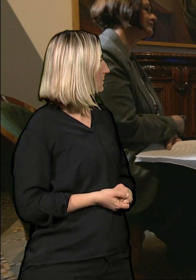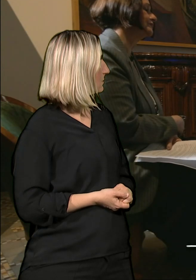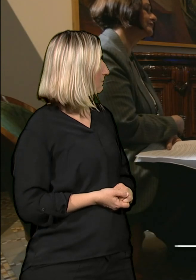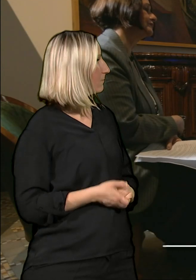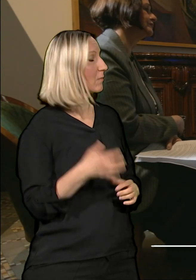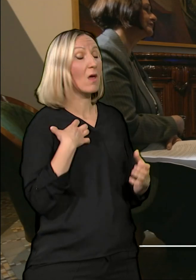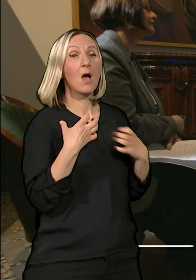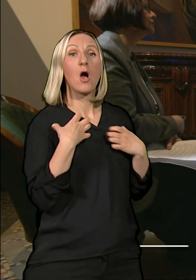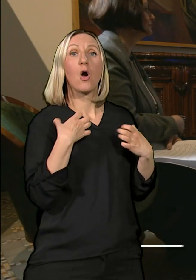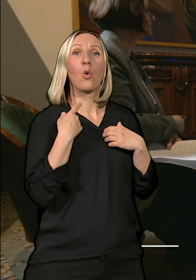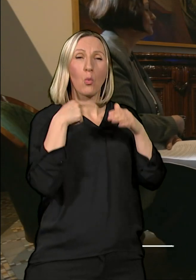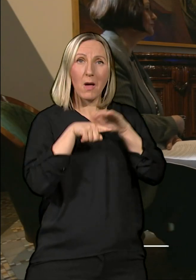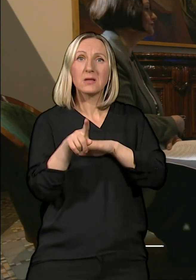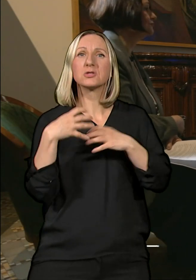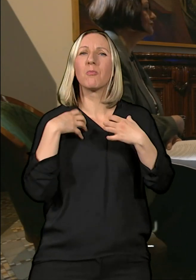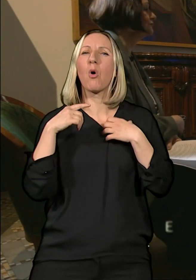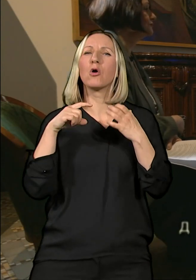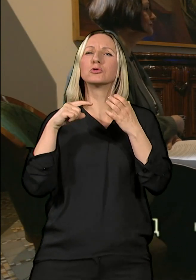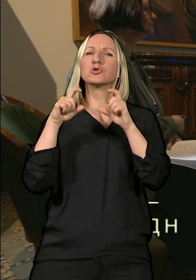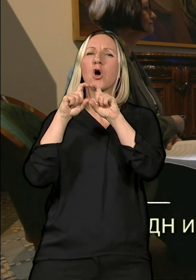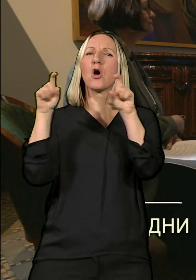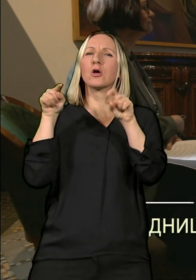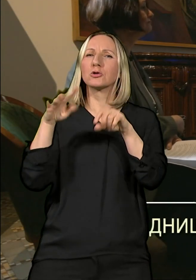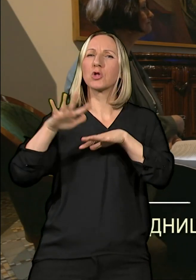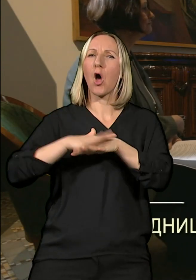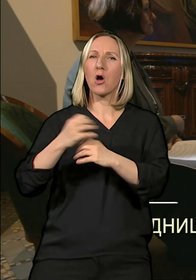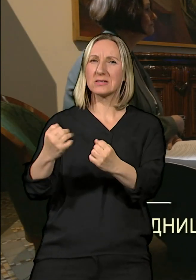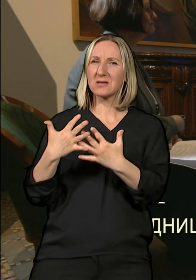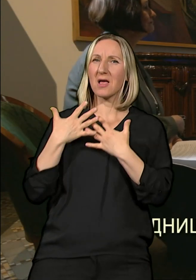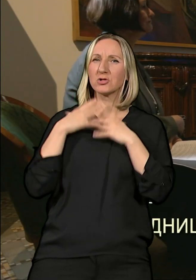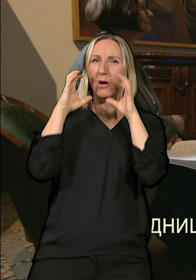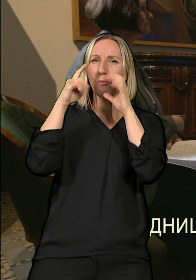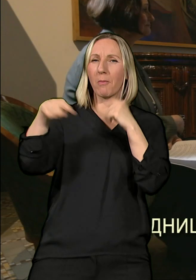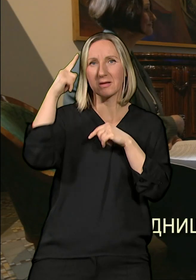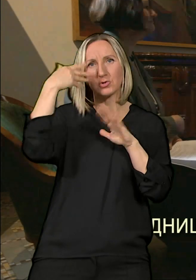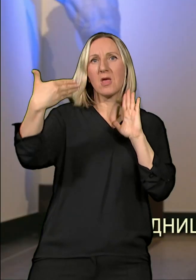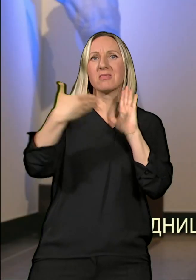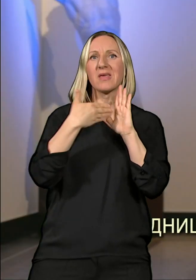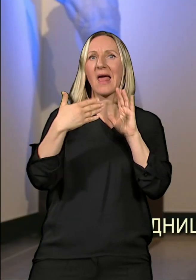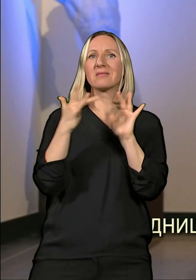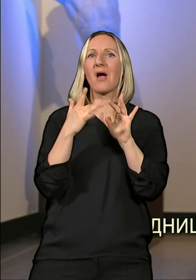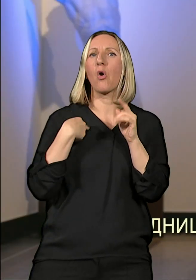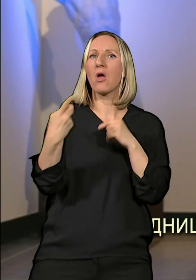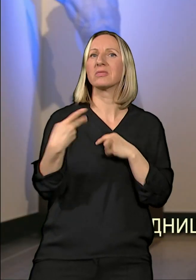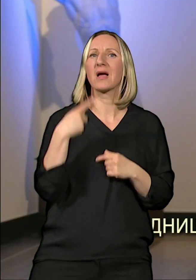Glumac u pozorištu osjeća publiku. To je direktan kontakt sa narodom. Znate